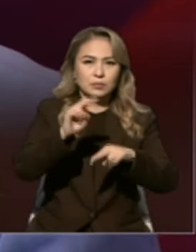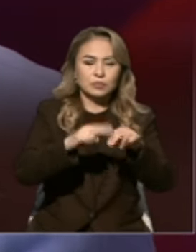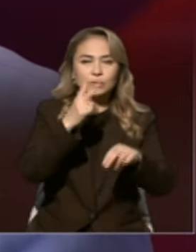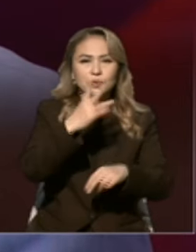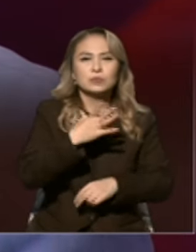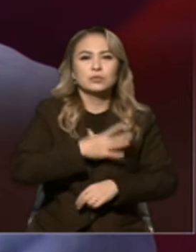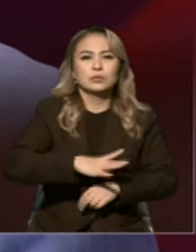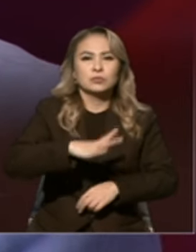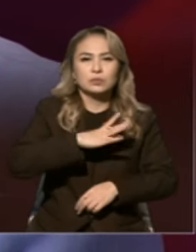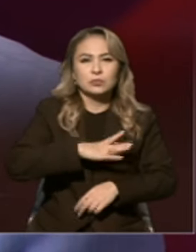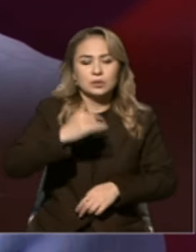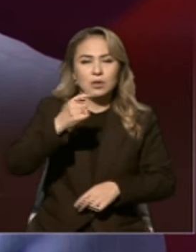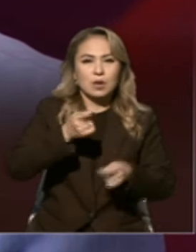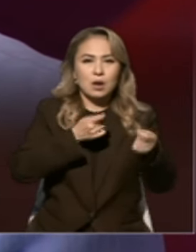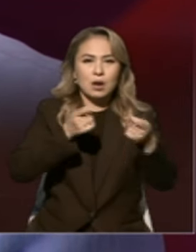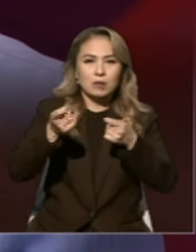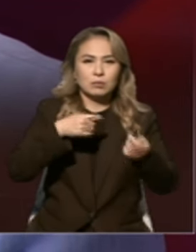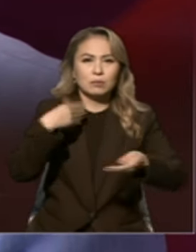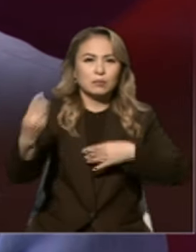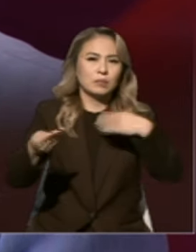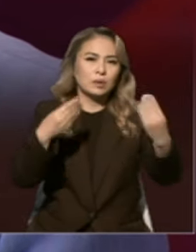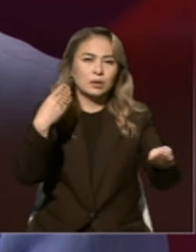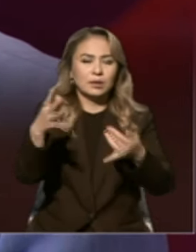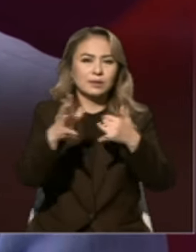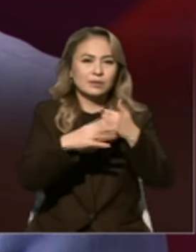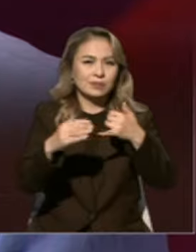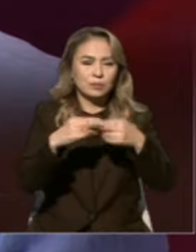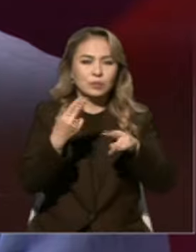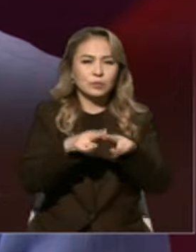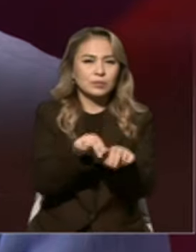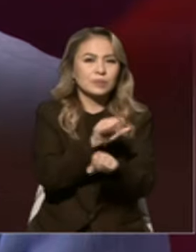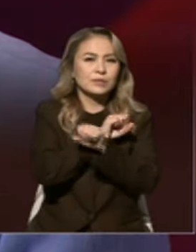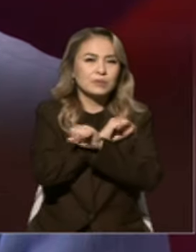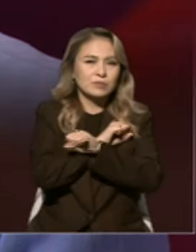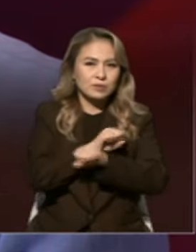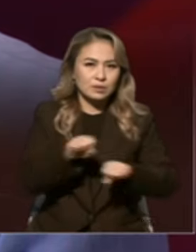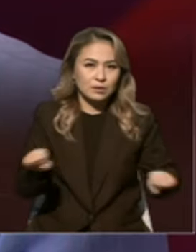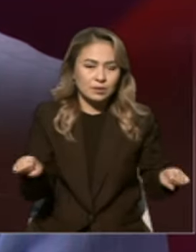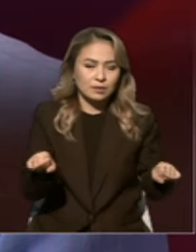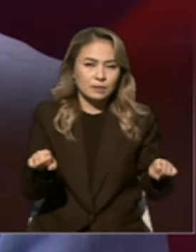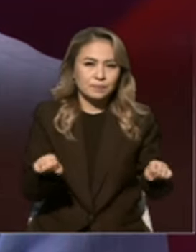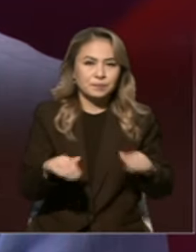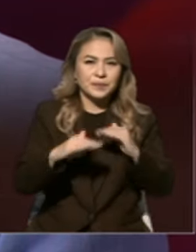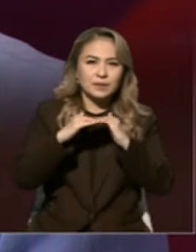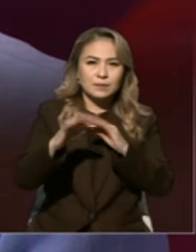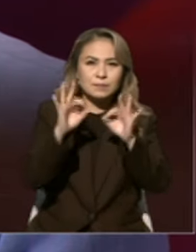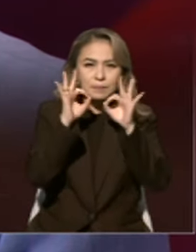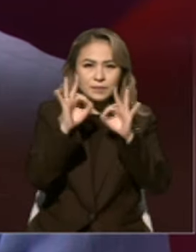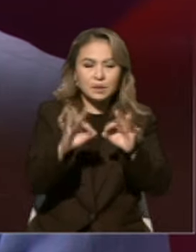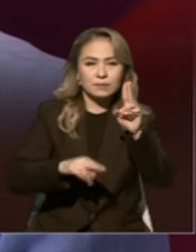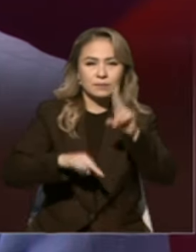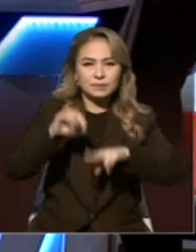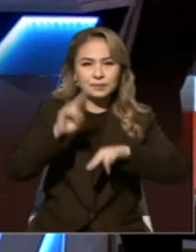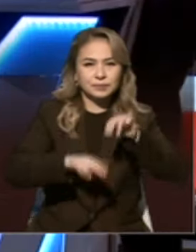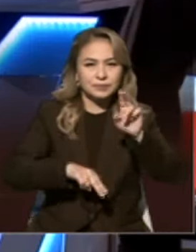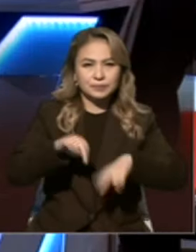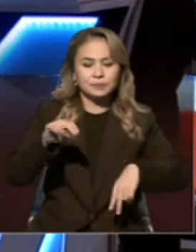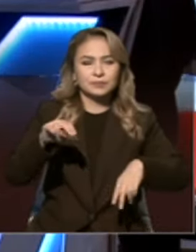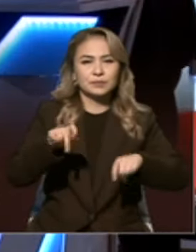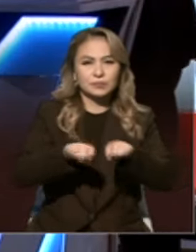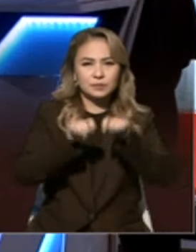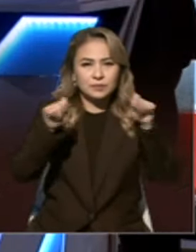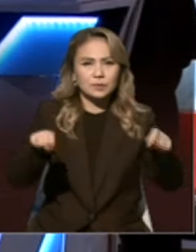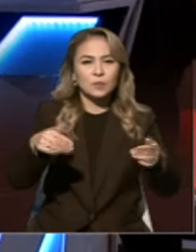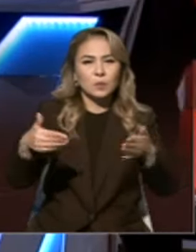бар, әкімшіліктеріне жер бере берген. Сондықтан да біз осы елді мекенді құрудағы